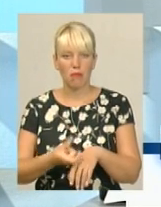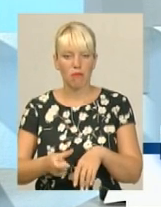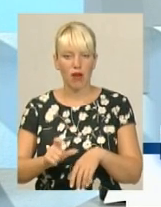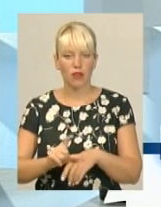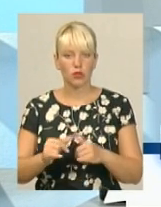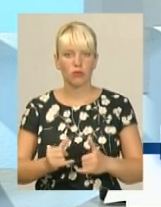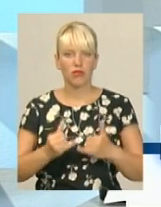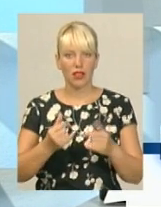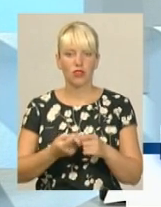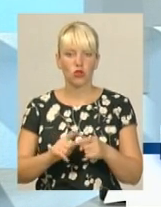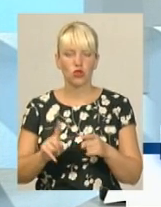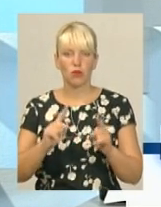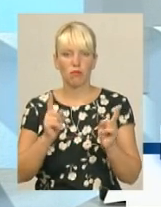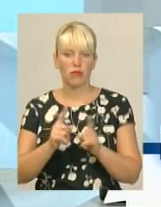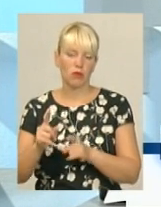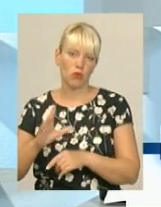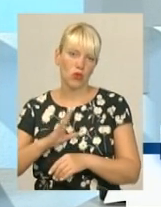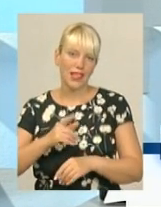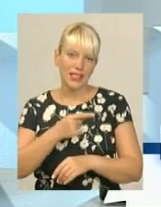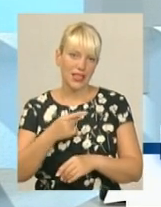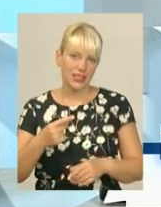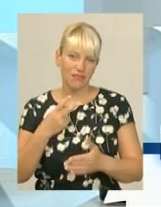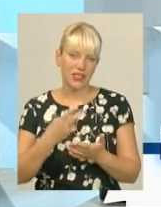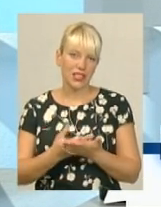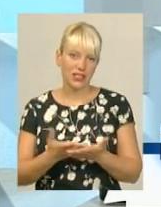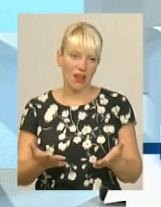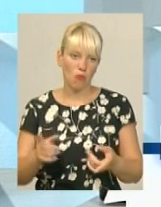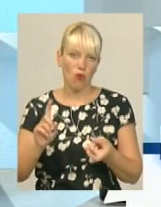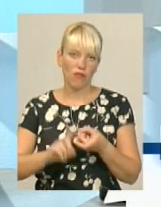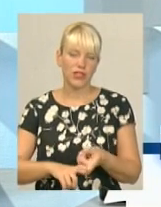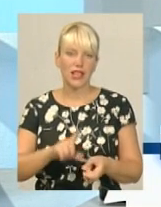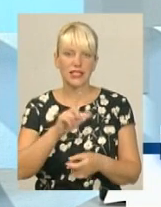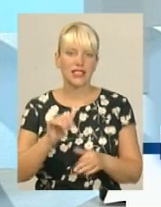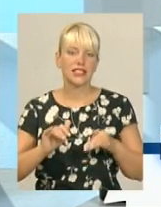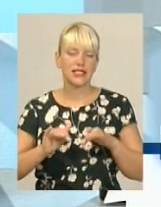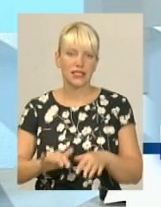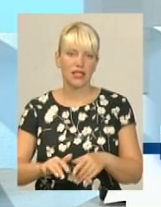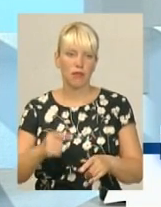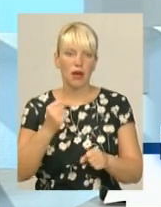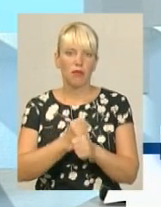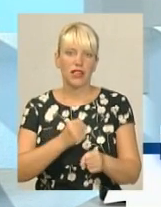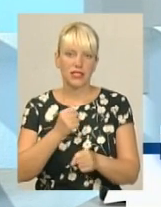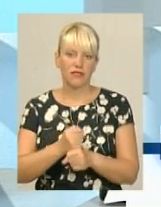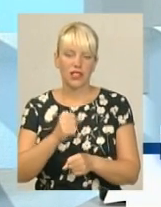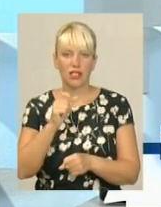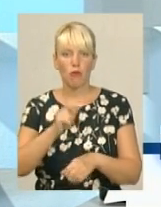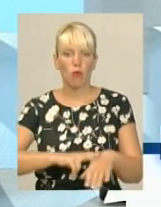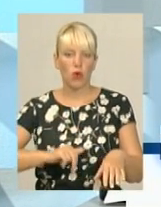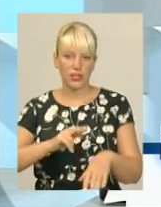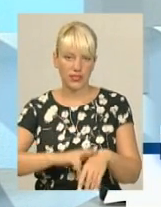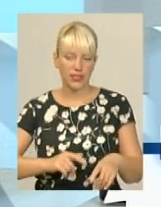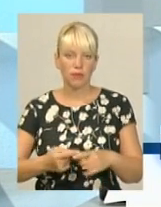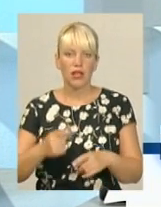щоб мінімум було негативних явищ, пов'язаних з діями працівників поліції.